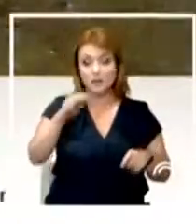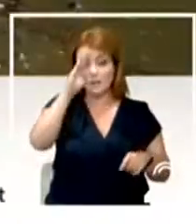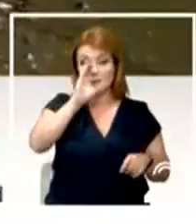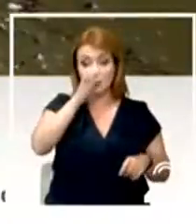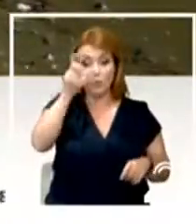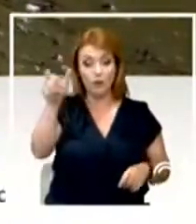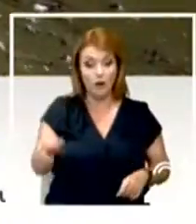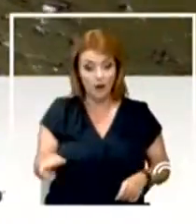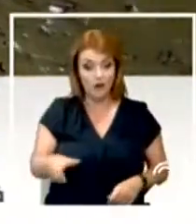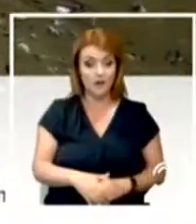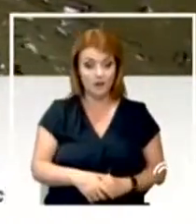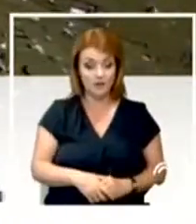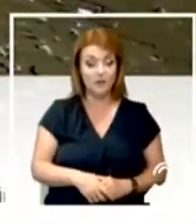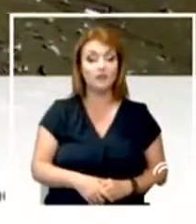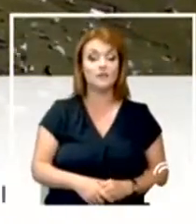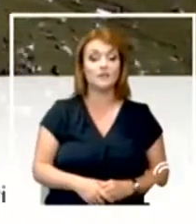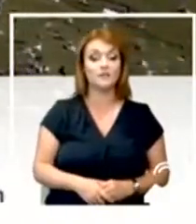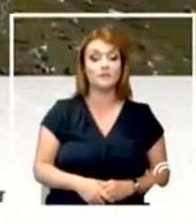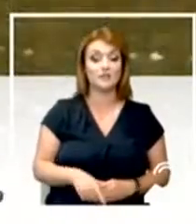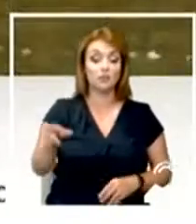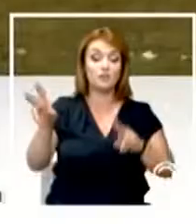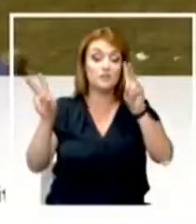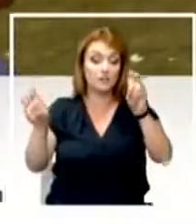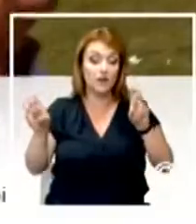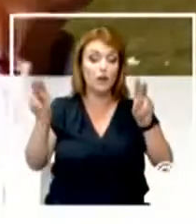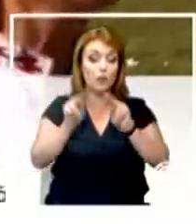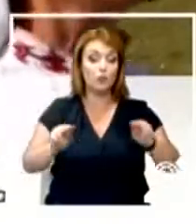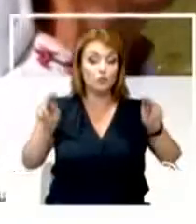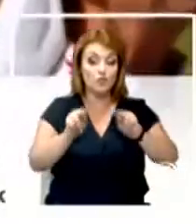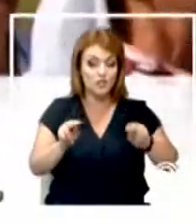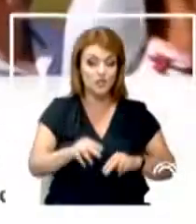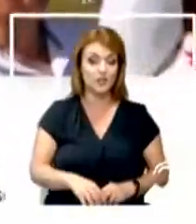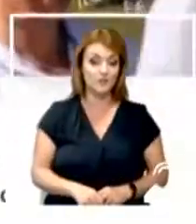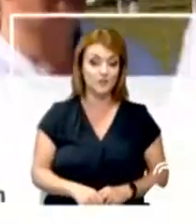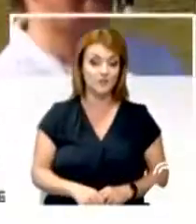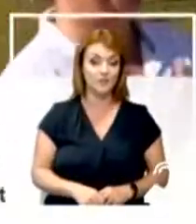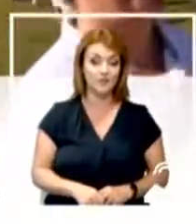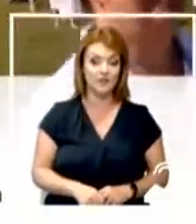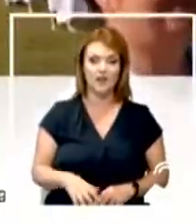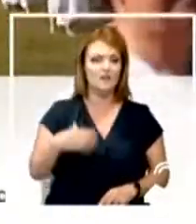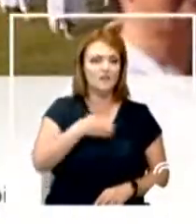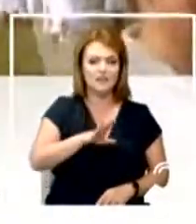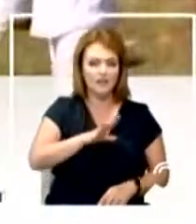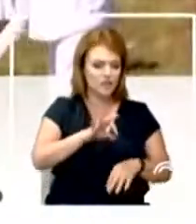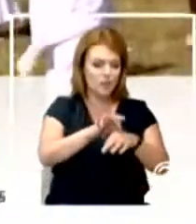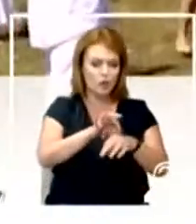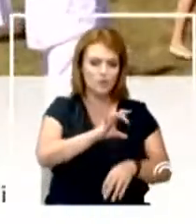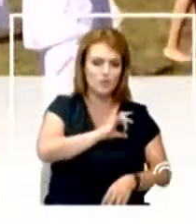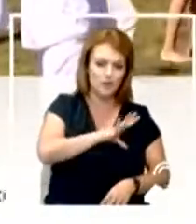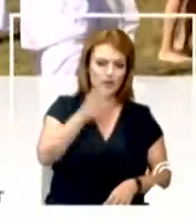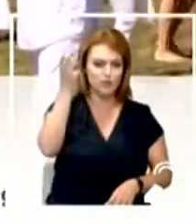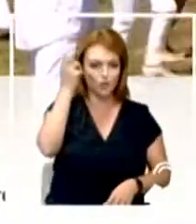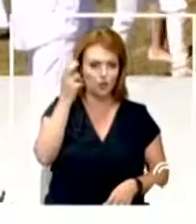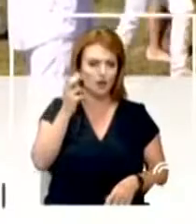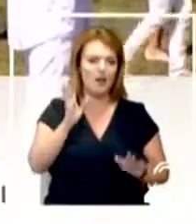Deunov, autointitulat învățător spiritual. Numele grupării nu se referă la culoarea pielii sau la etnie, ci la lumina și puritatea